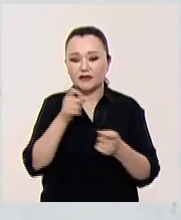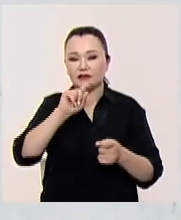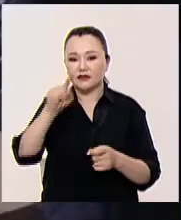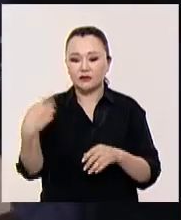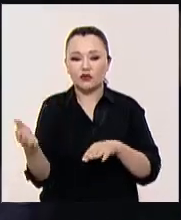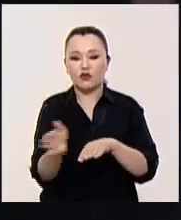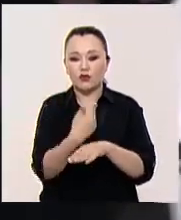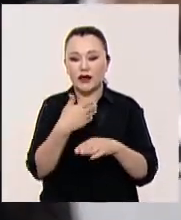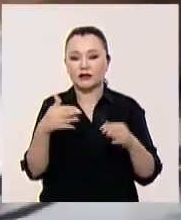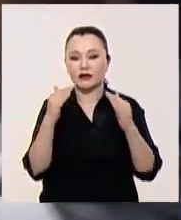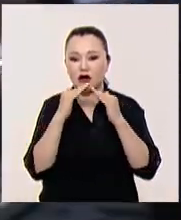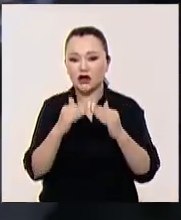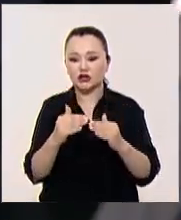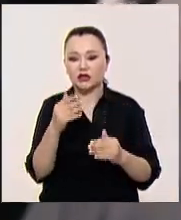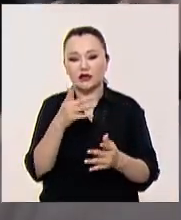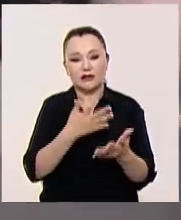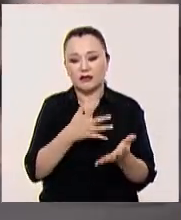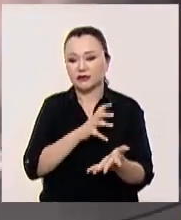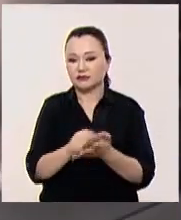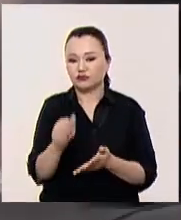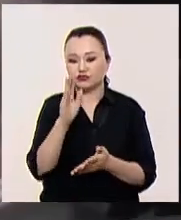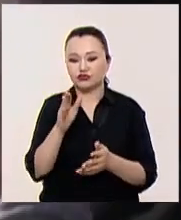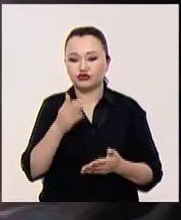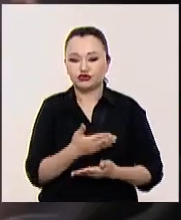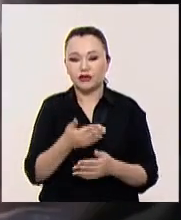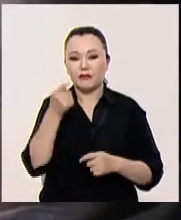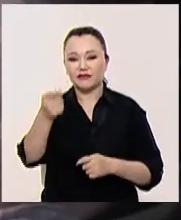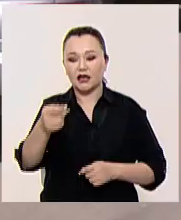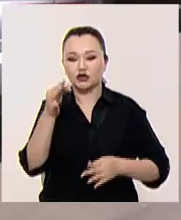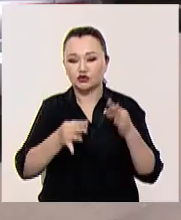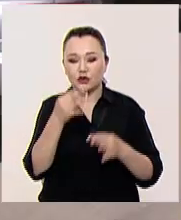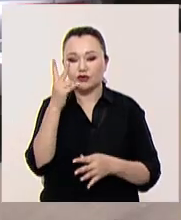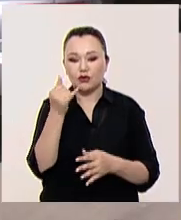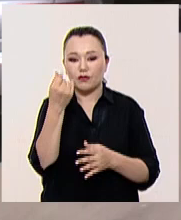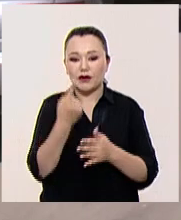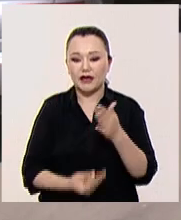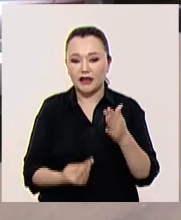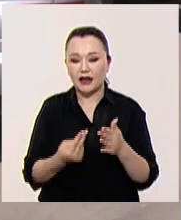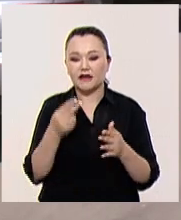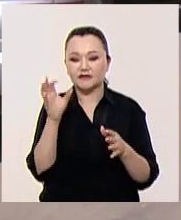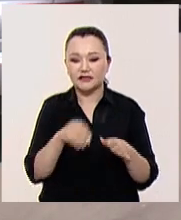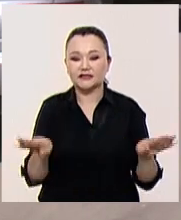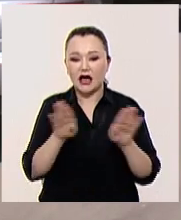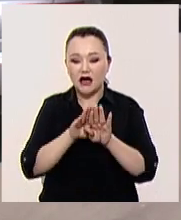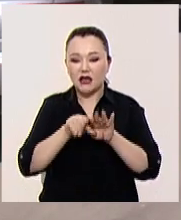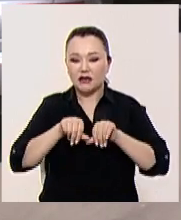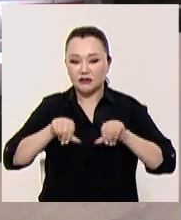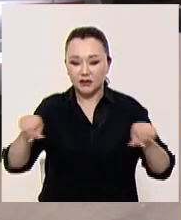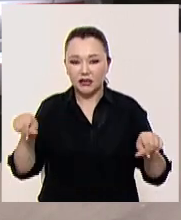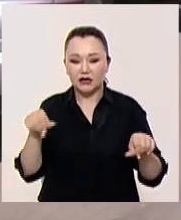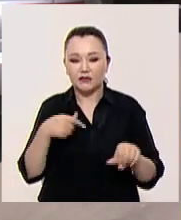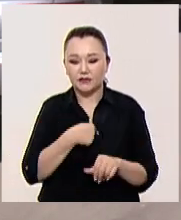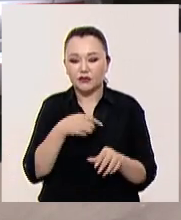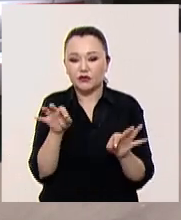требованием убрать гаражи, иначе их снесут. Жители даже подавали в суд, но проиграли. Все они закрыли, перегородили. У